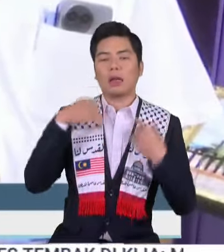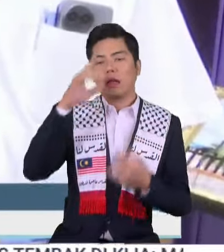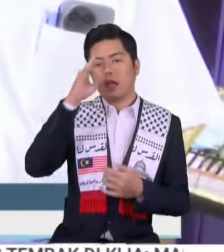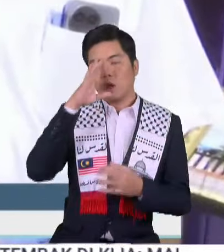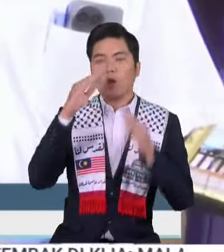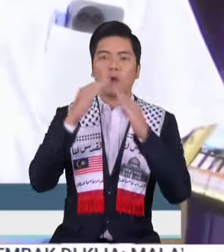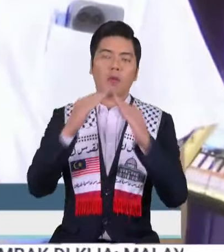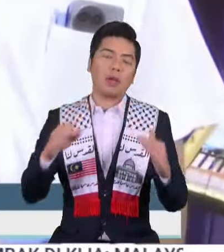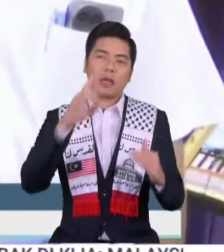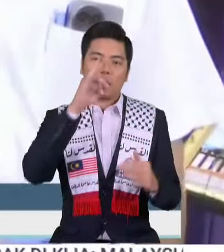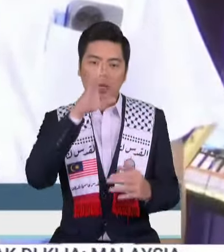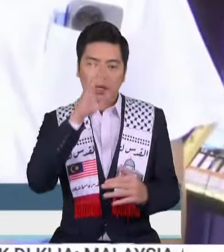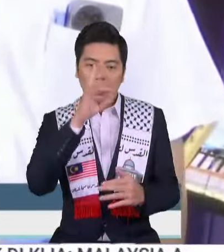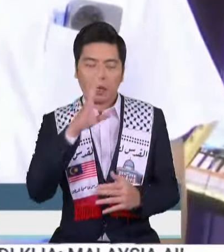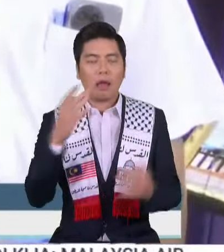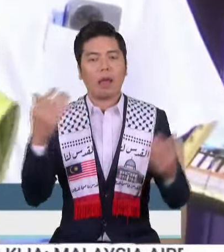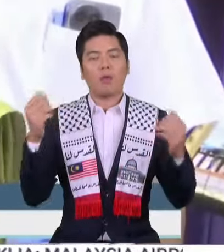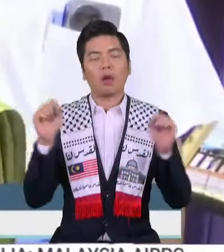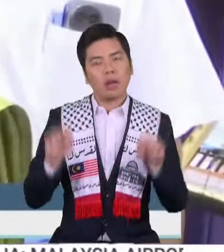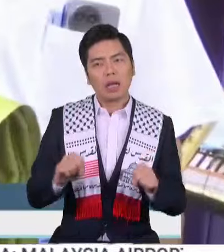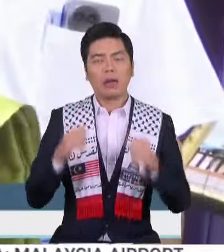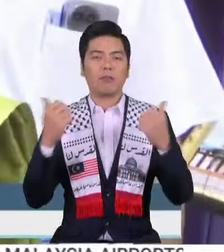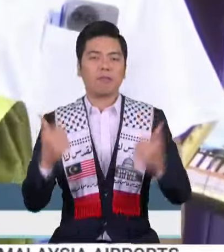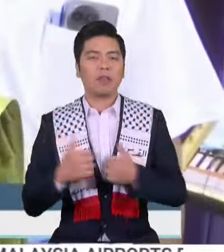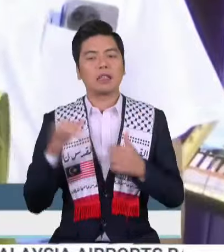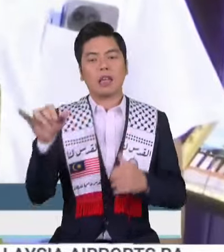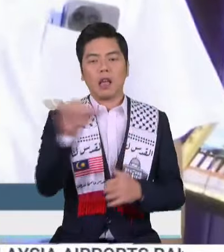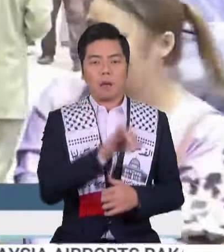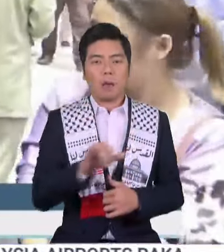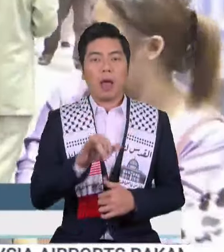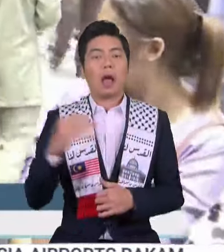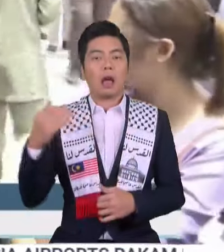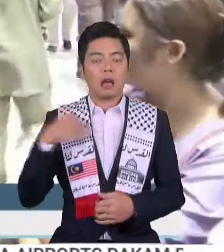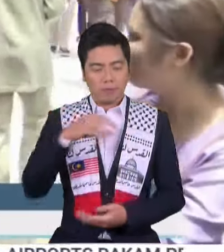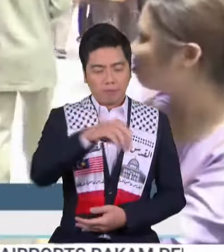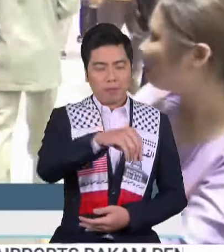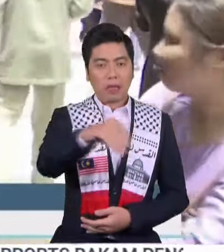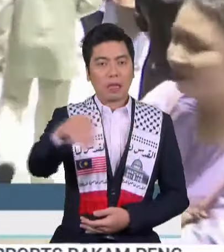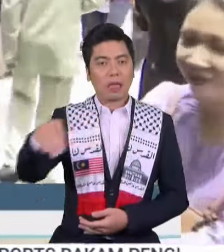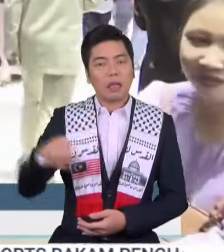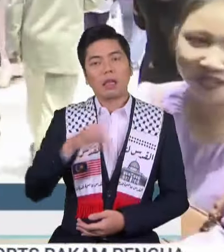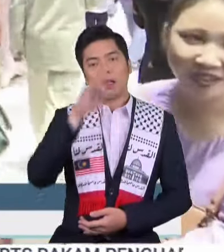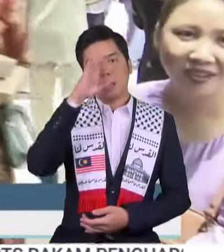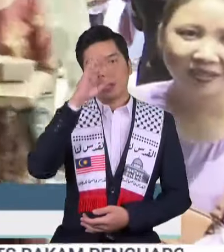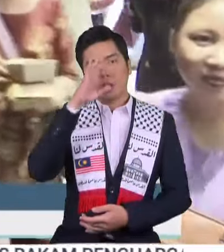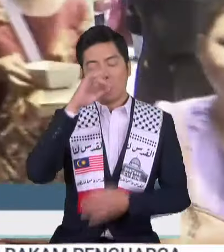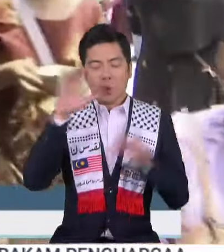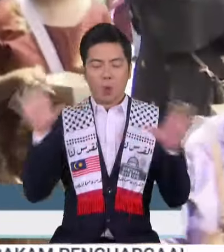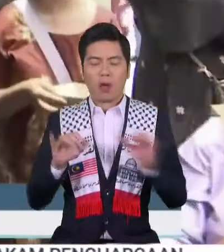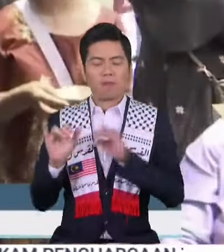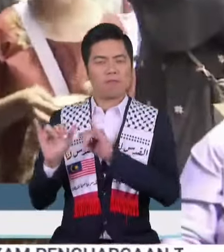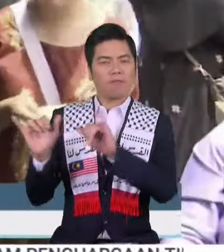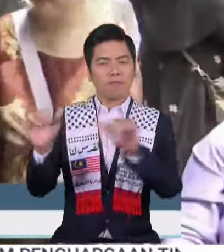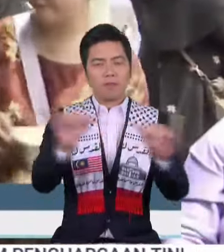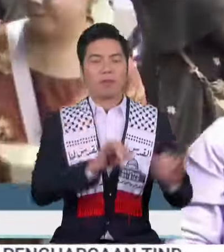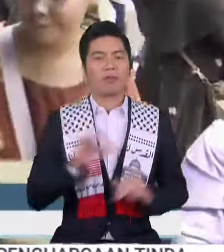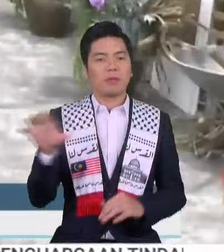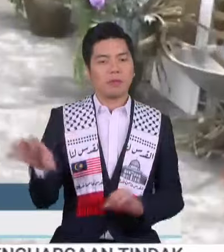kaum India. Dapat celebrate together. Ada kolam sana, orang semua datang tolong buat kolam